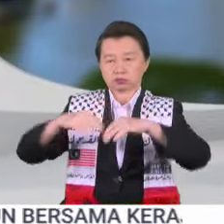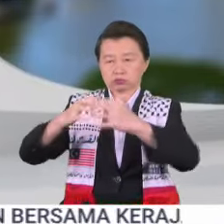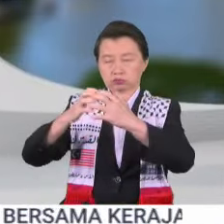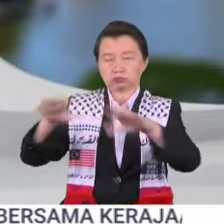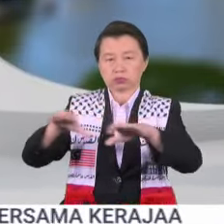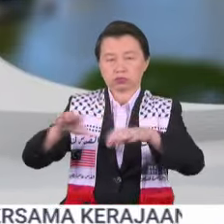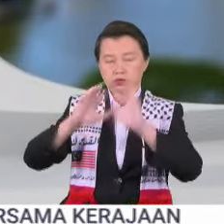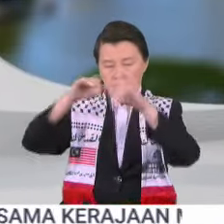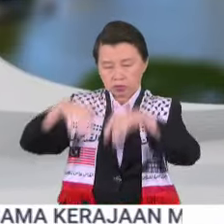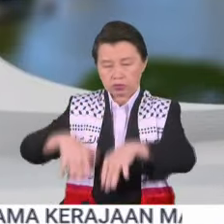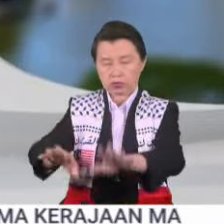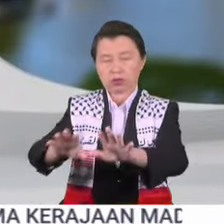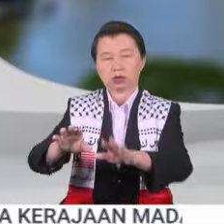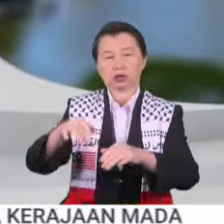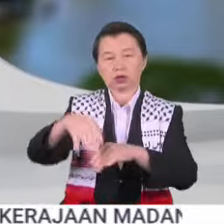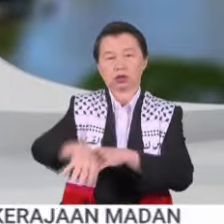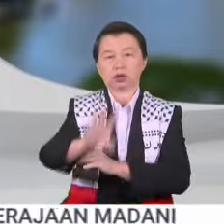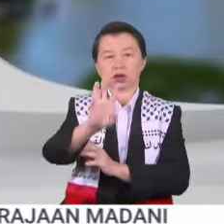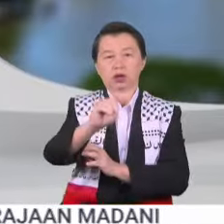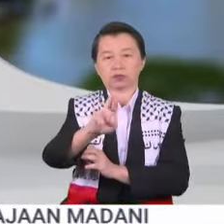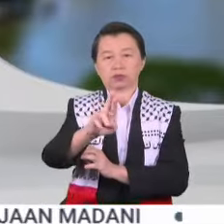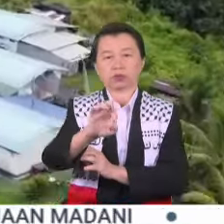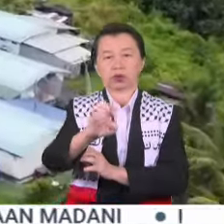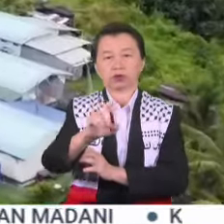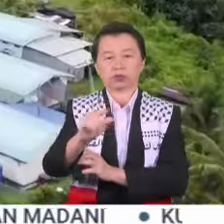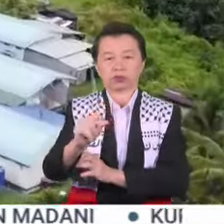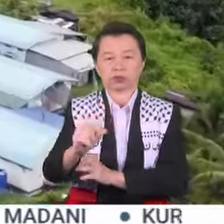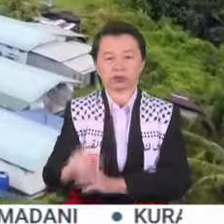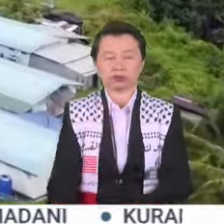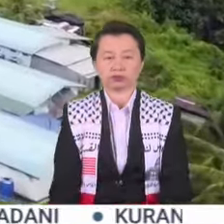membangunkan empangan hidroelektrik Murum.